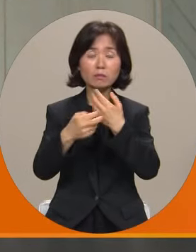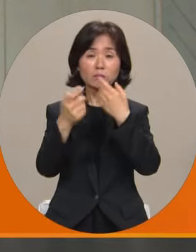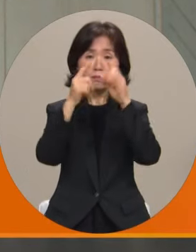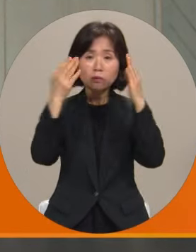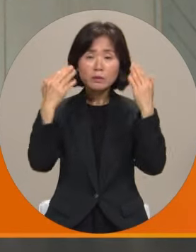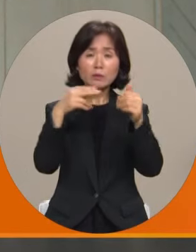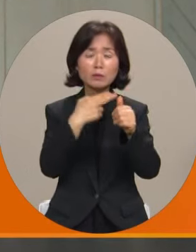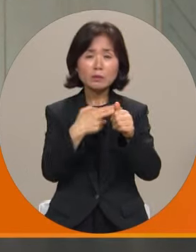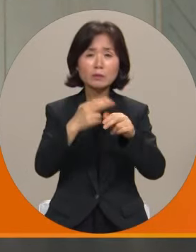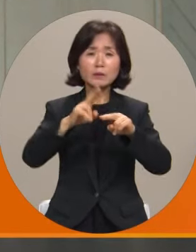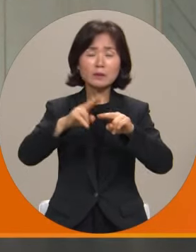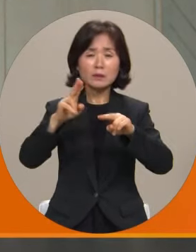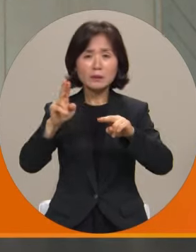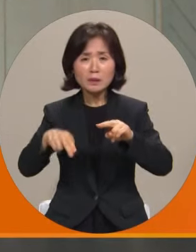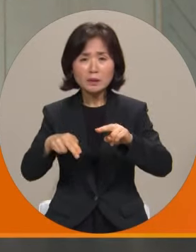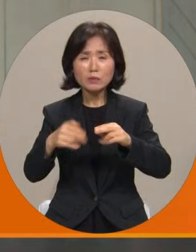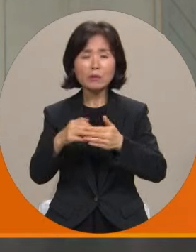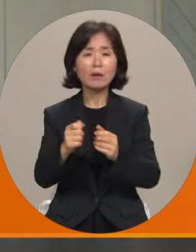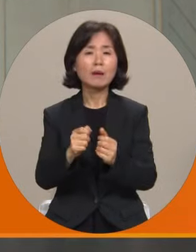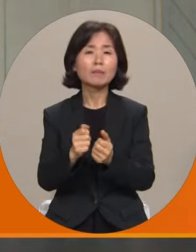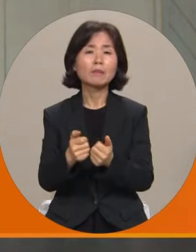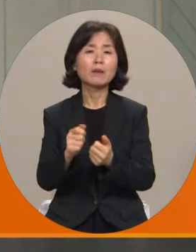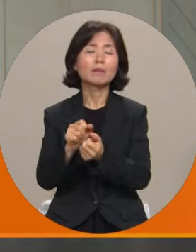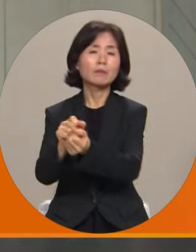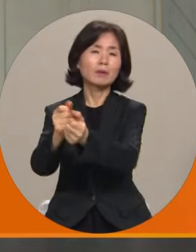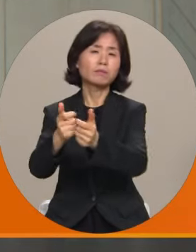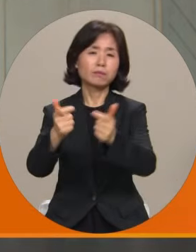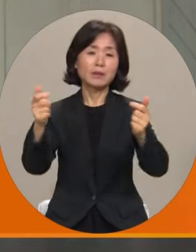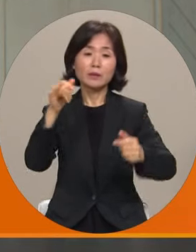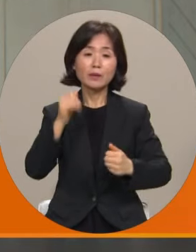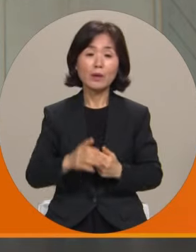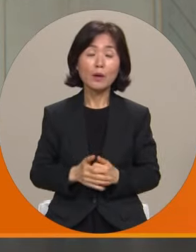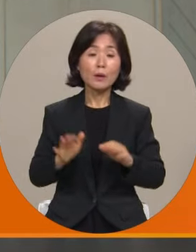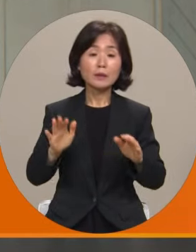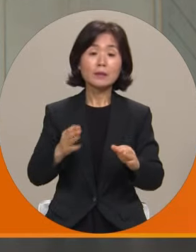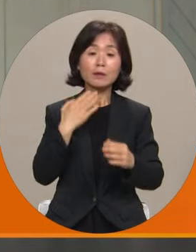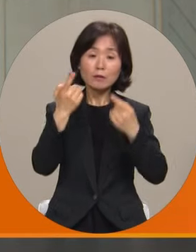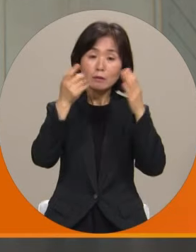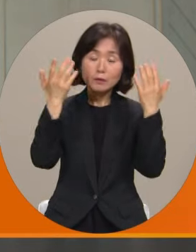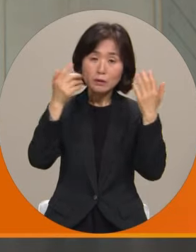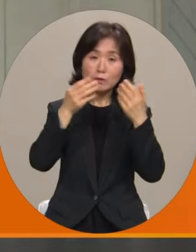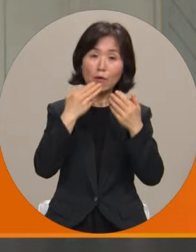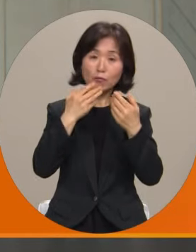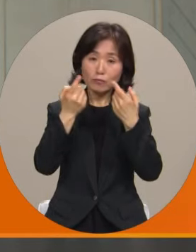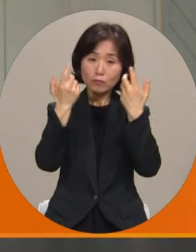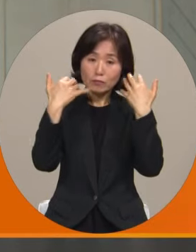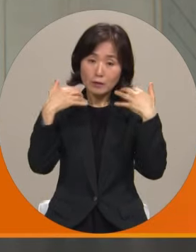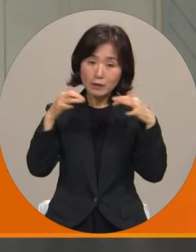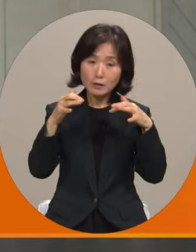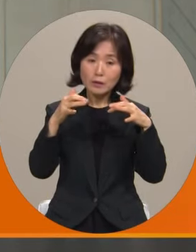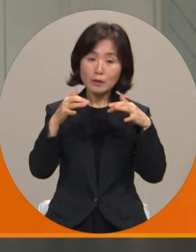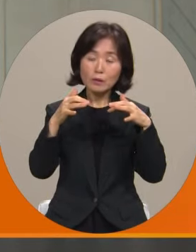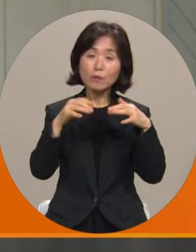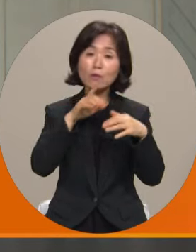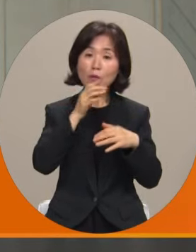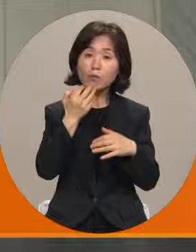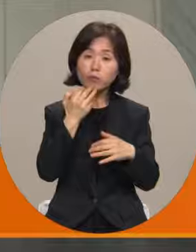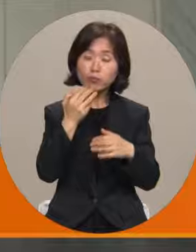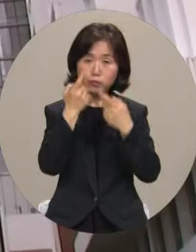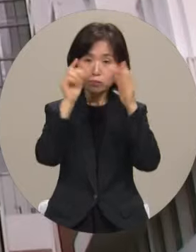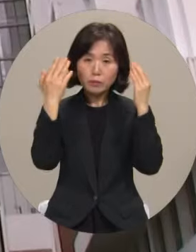연세대 고려대 병원 교수들이 외래 진료와 수술를 멈춥니다 배하정 기자의 보도입니다